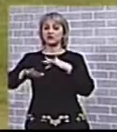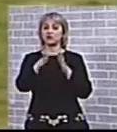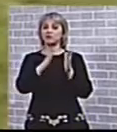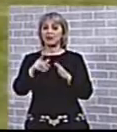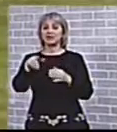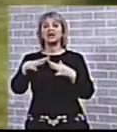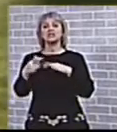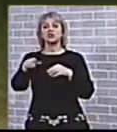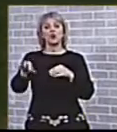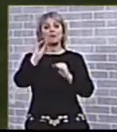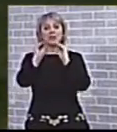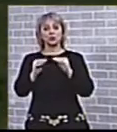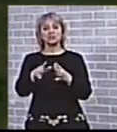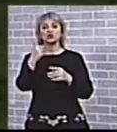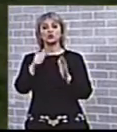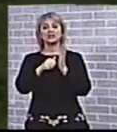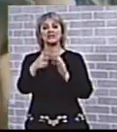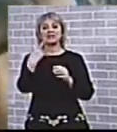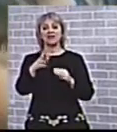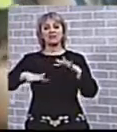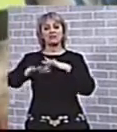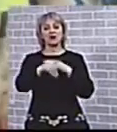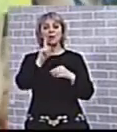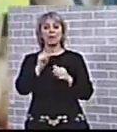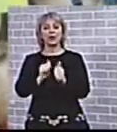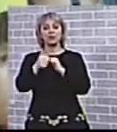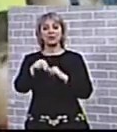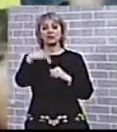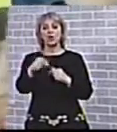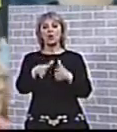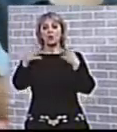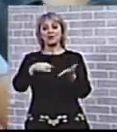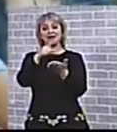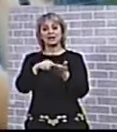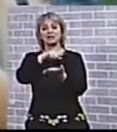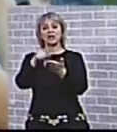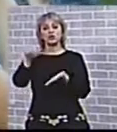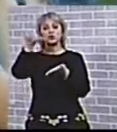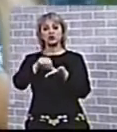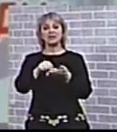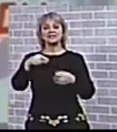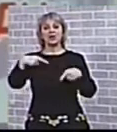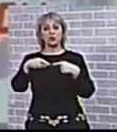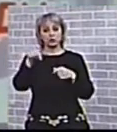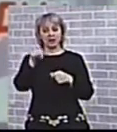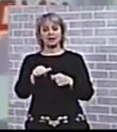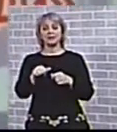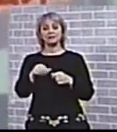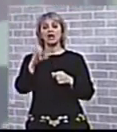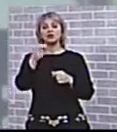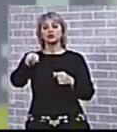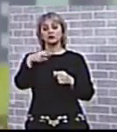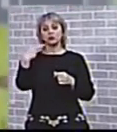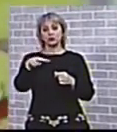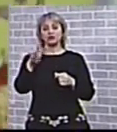в этом году по области благоустроят 162 двора. Пока приоритет отдается моногородам и городам-участникам Мундиаля. Елена